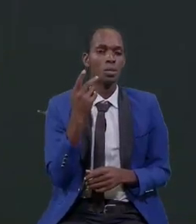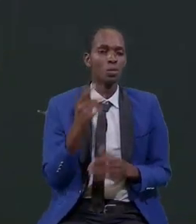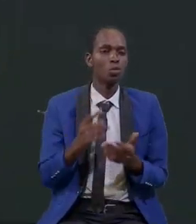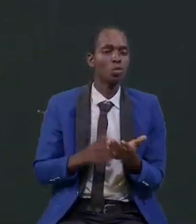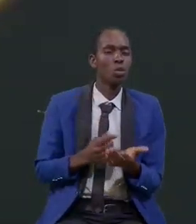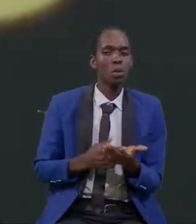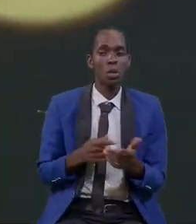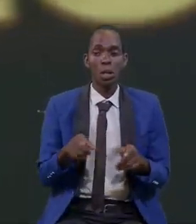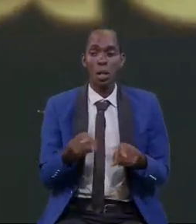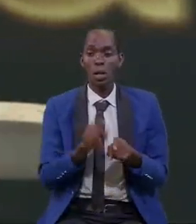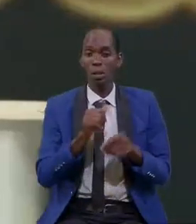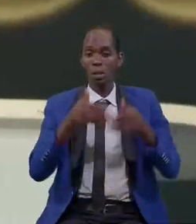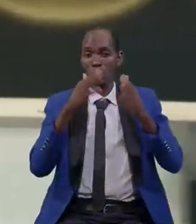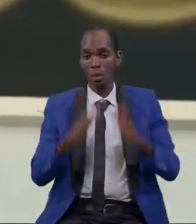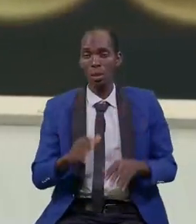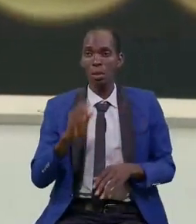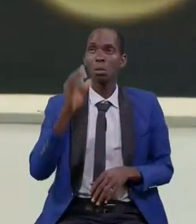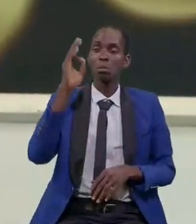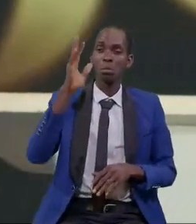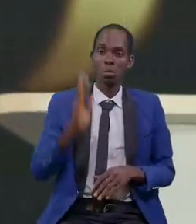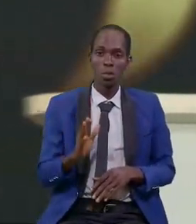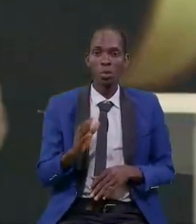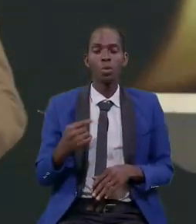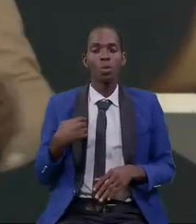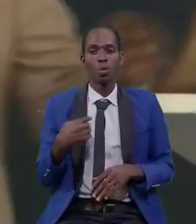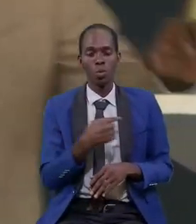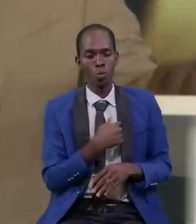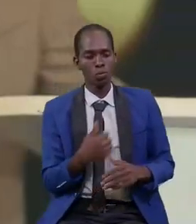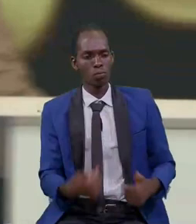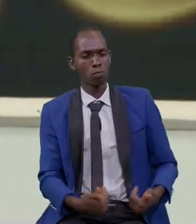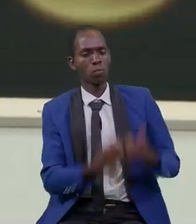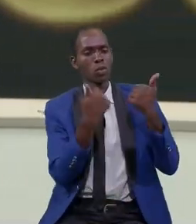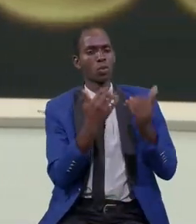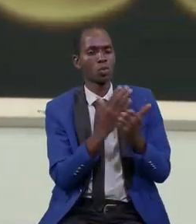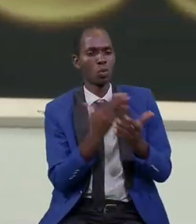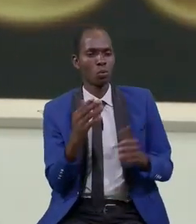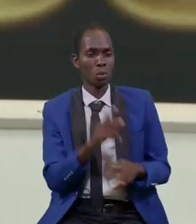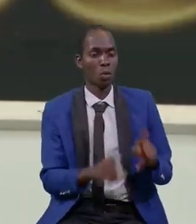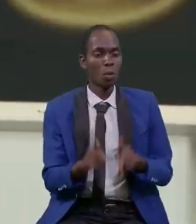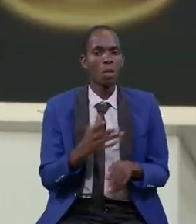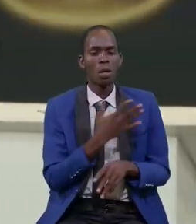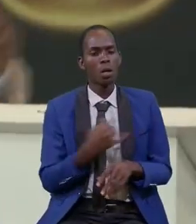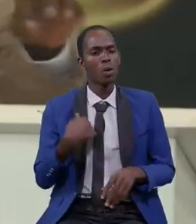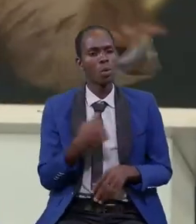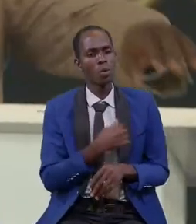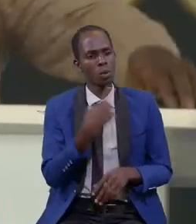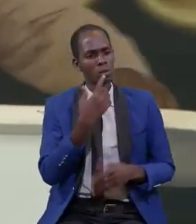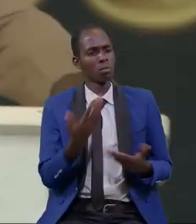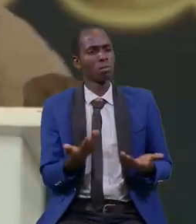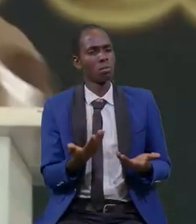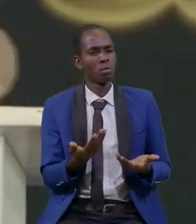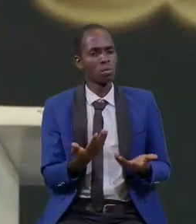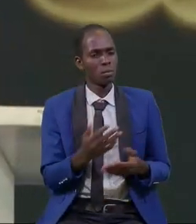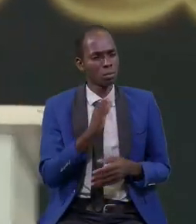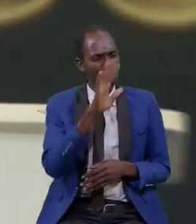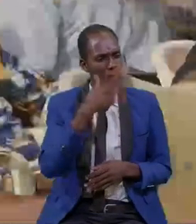En tant que dirigeant, en tant que pasteur, quand vous confrontez les gens, on dit ah, frère,